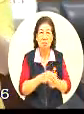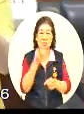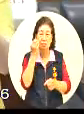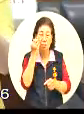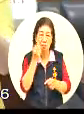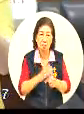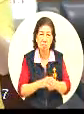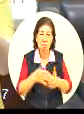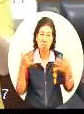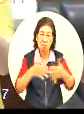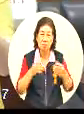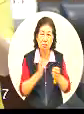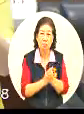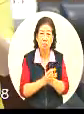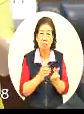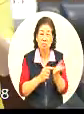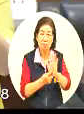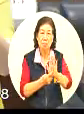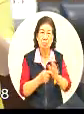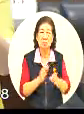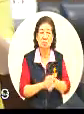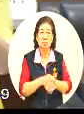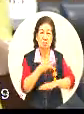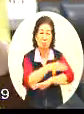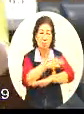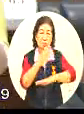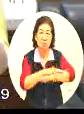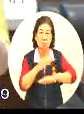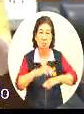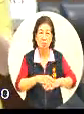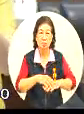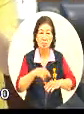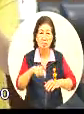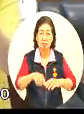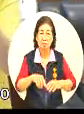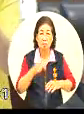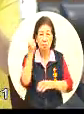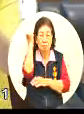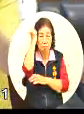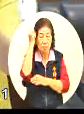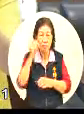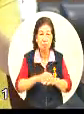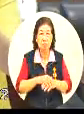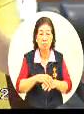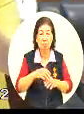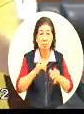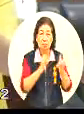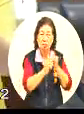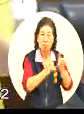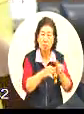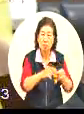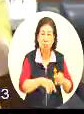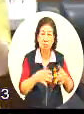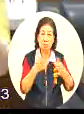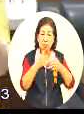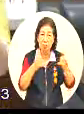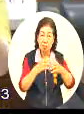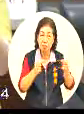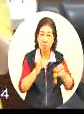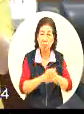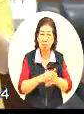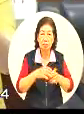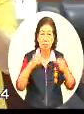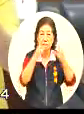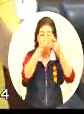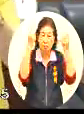为我们新闻有在反映说哦，加当地的住户还有学生哦一再的抗议陈情